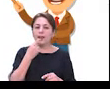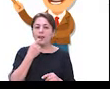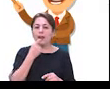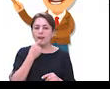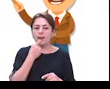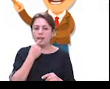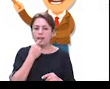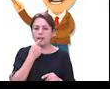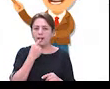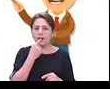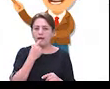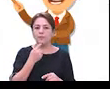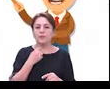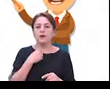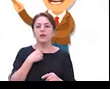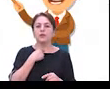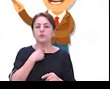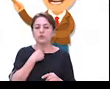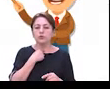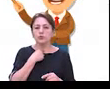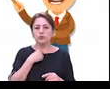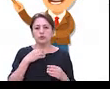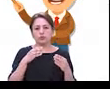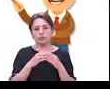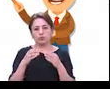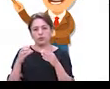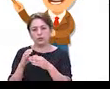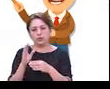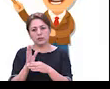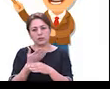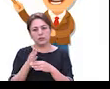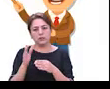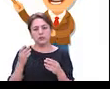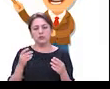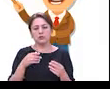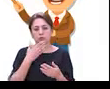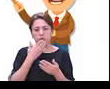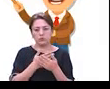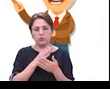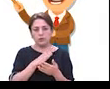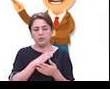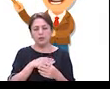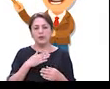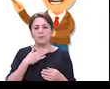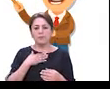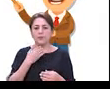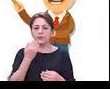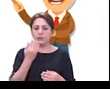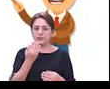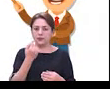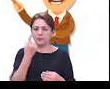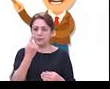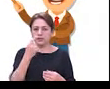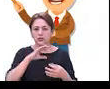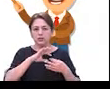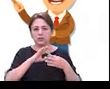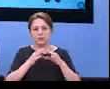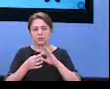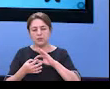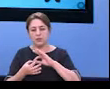undoshlari va bo'g'iz undoshi kabi guruhlarga ajratish so'ralgan. Men sizga birinchi